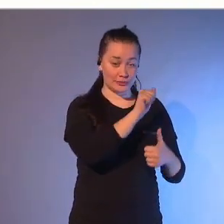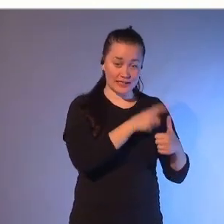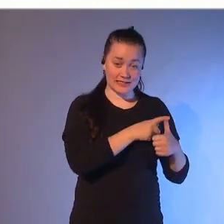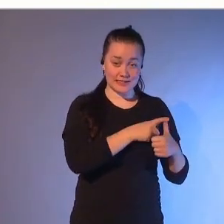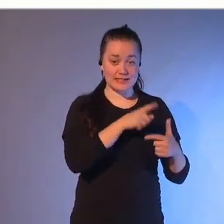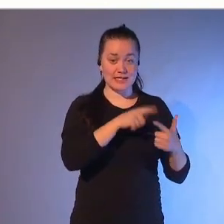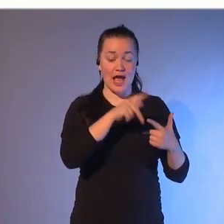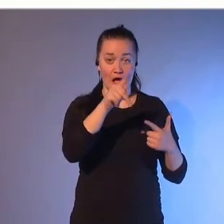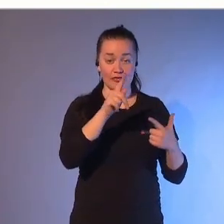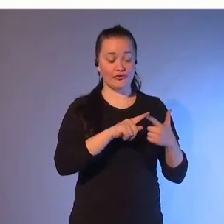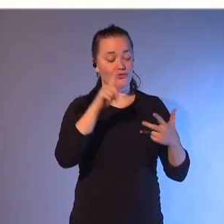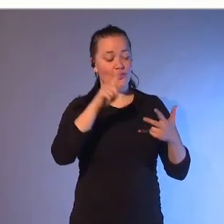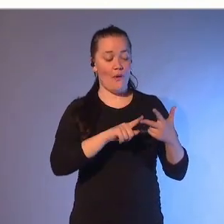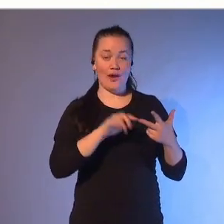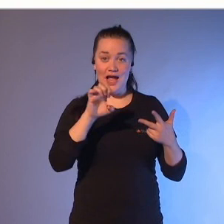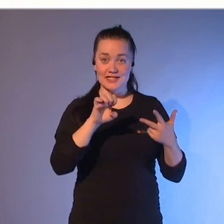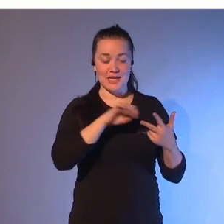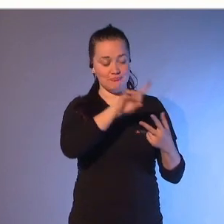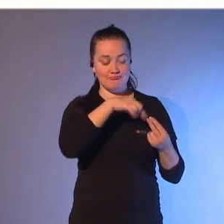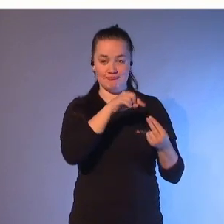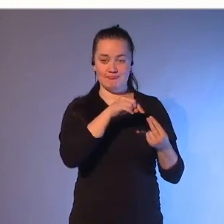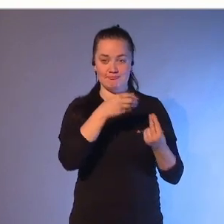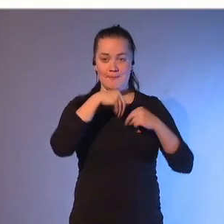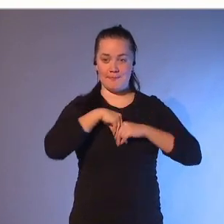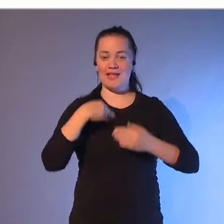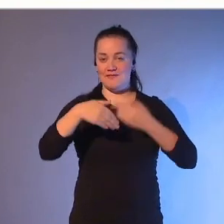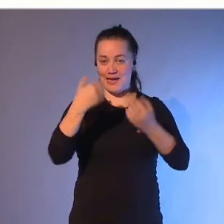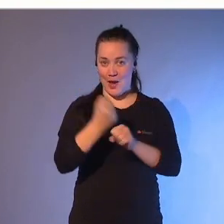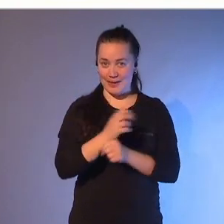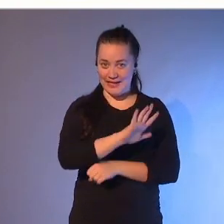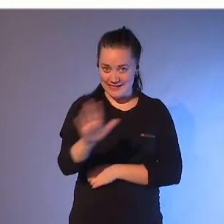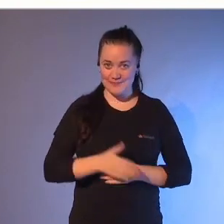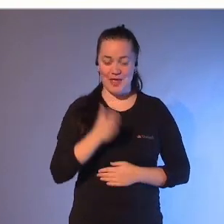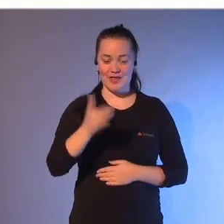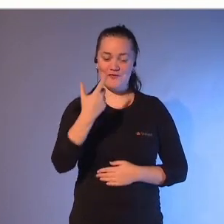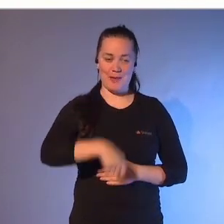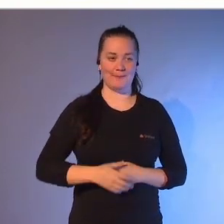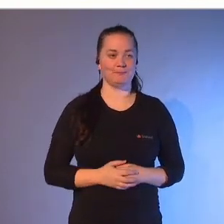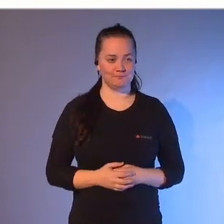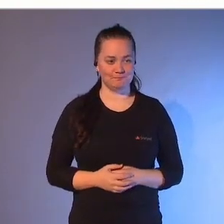Kant og Einstein i det videre arbeidet. Takk for meg.